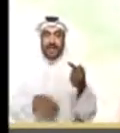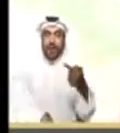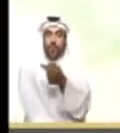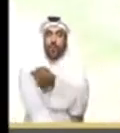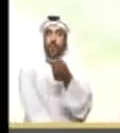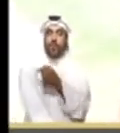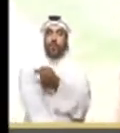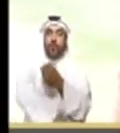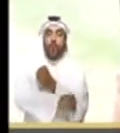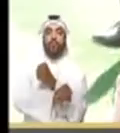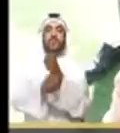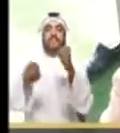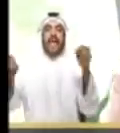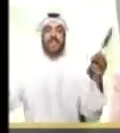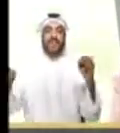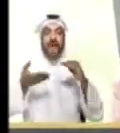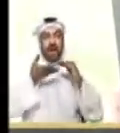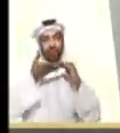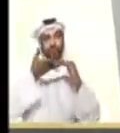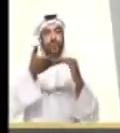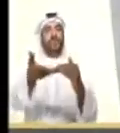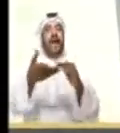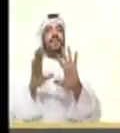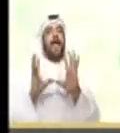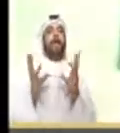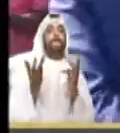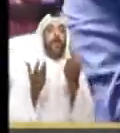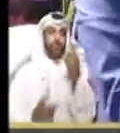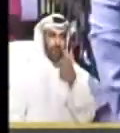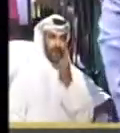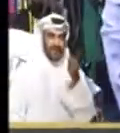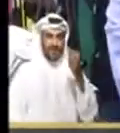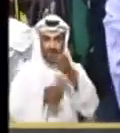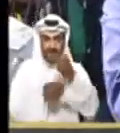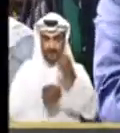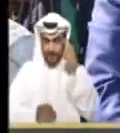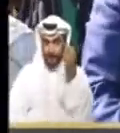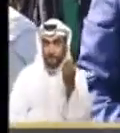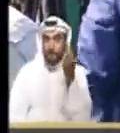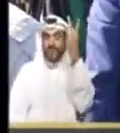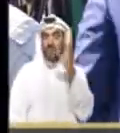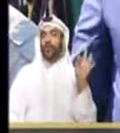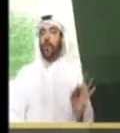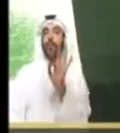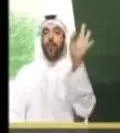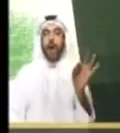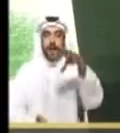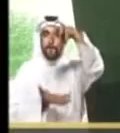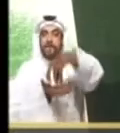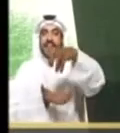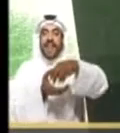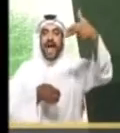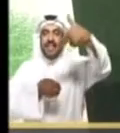وهي مستشفيات الضمان الصحي. المرحلة الأولى لإطلاق هذا المشروع سيكون في منطقة الأحمد الصحية،